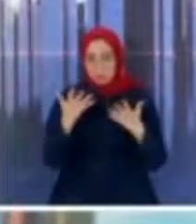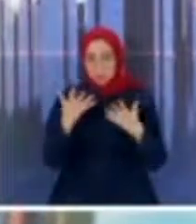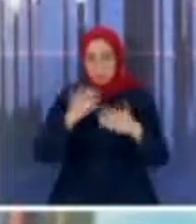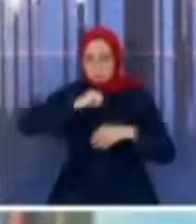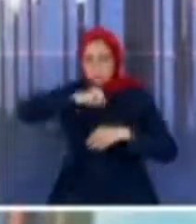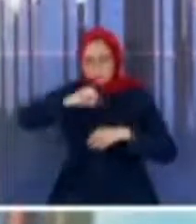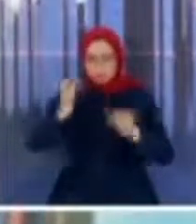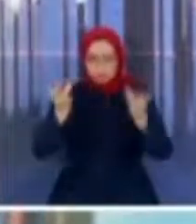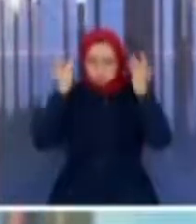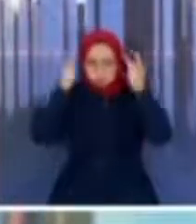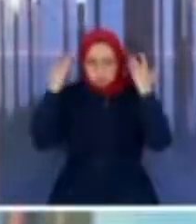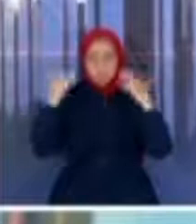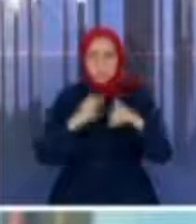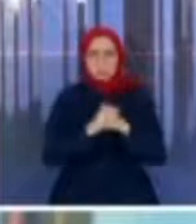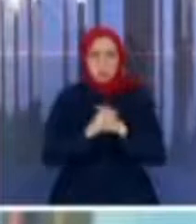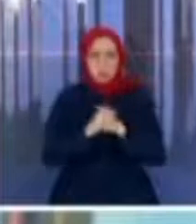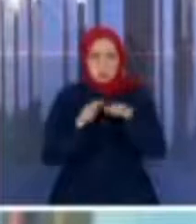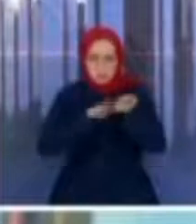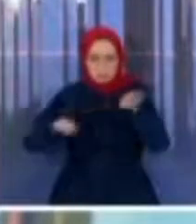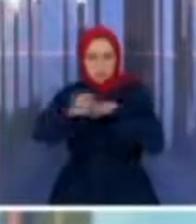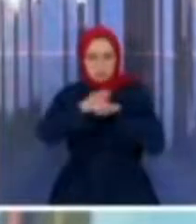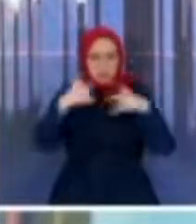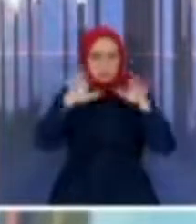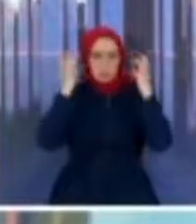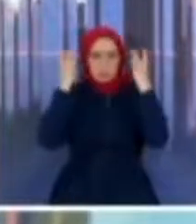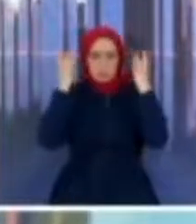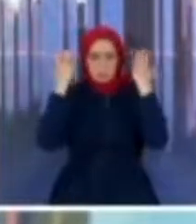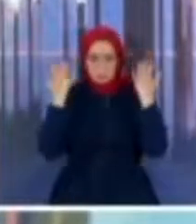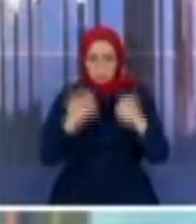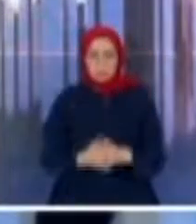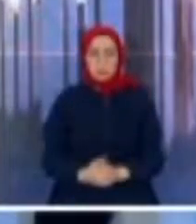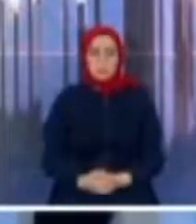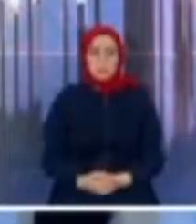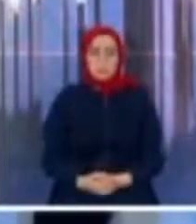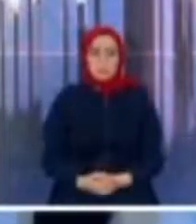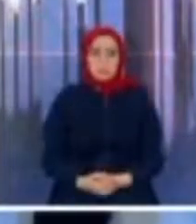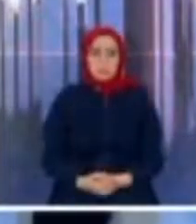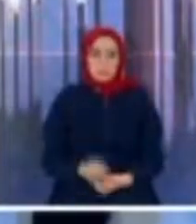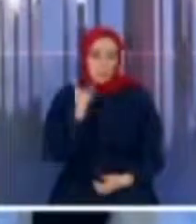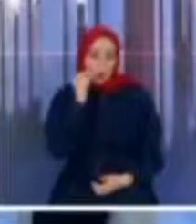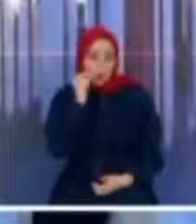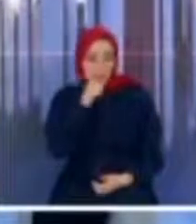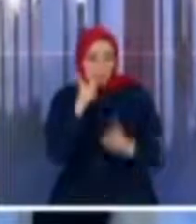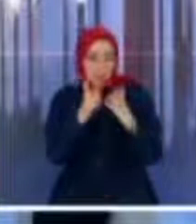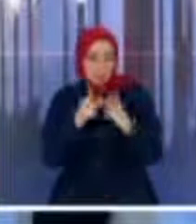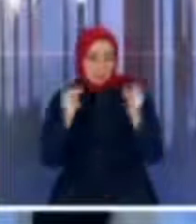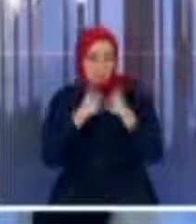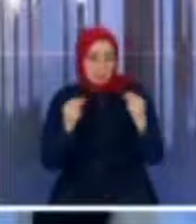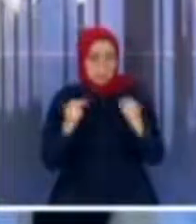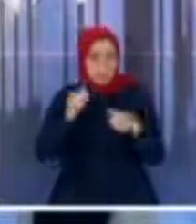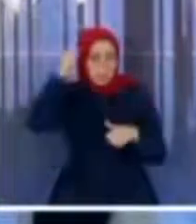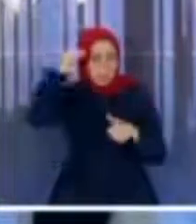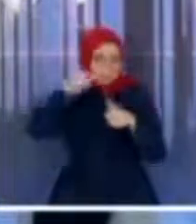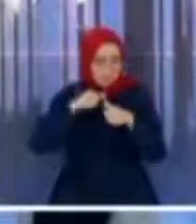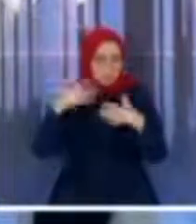وكل تجاوز الغير مسموح به. دكتور انا ما نحبش نجاوب في بلاصت علي، اما نعرف اللي حدثت عمدون